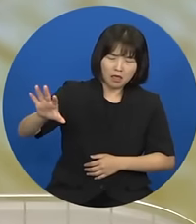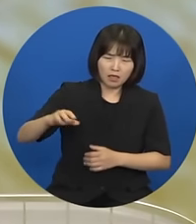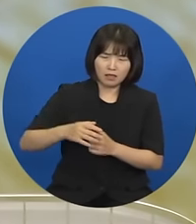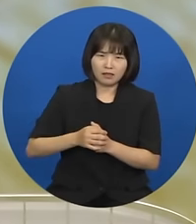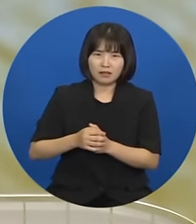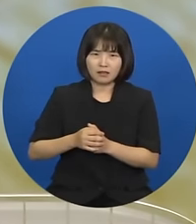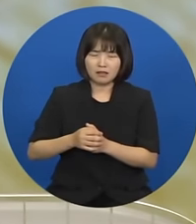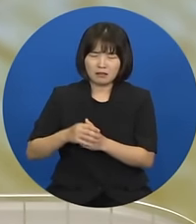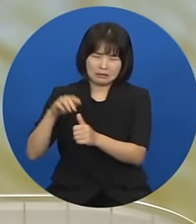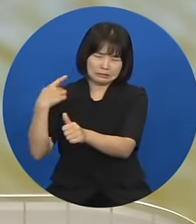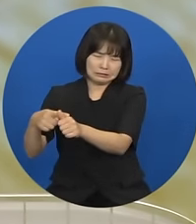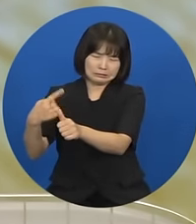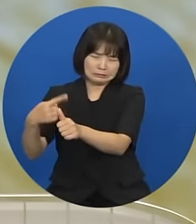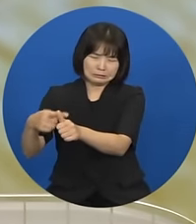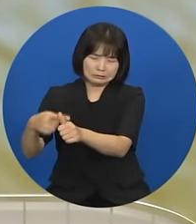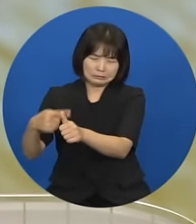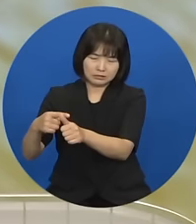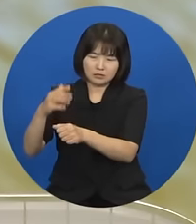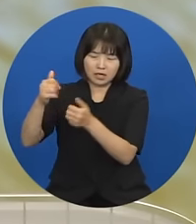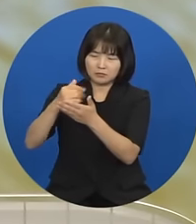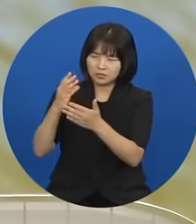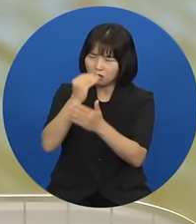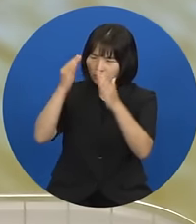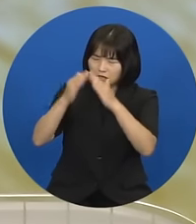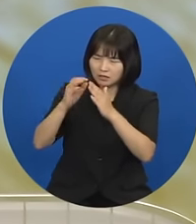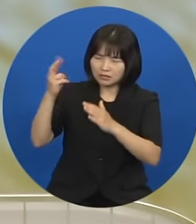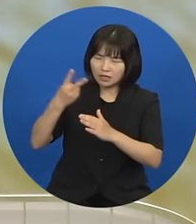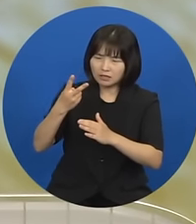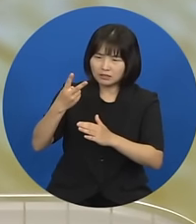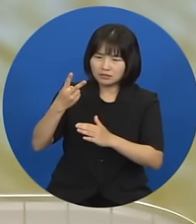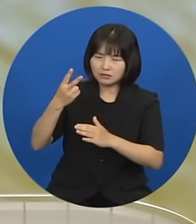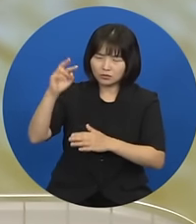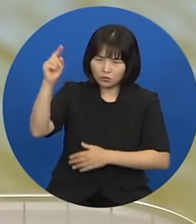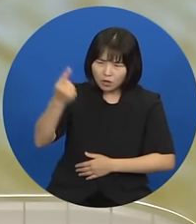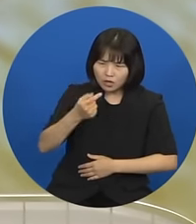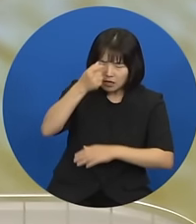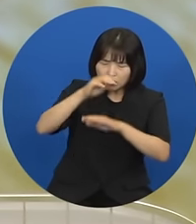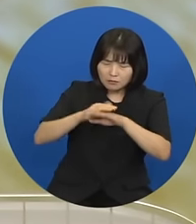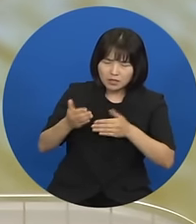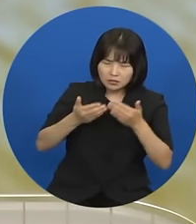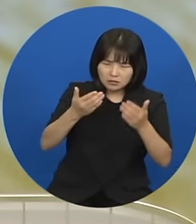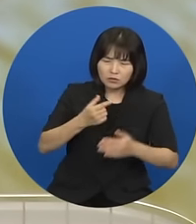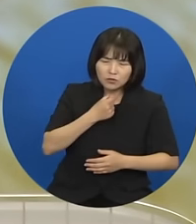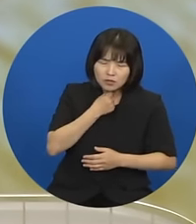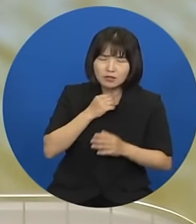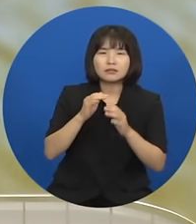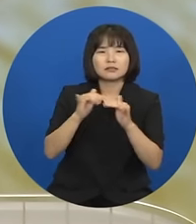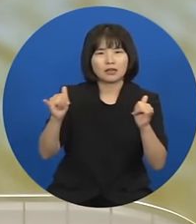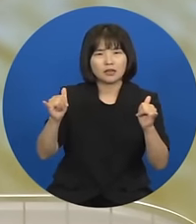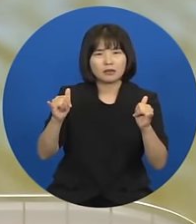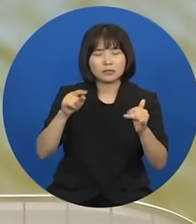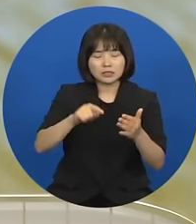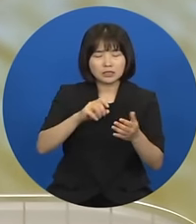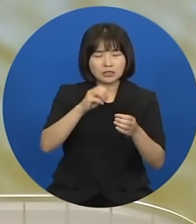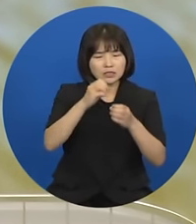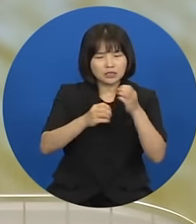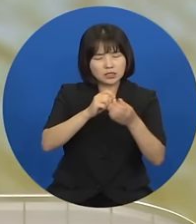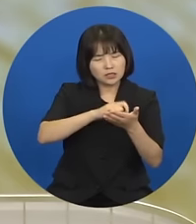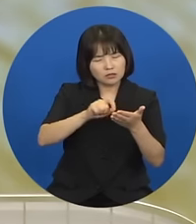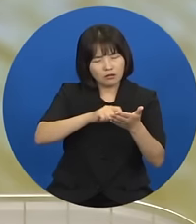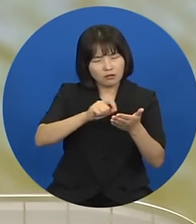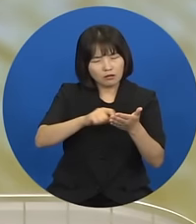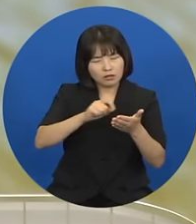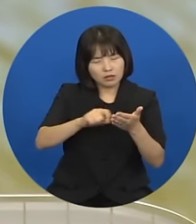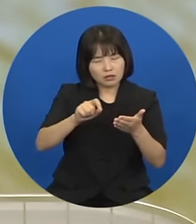당하며 하나님의 성전에 다시 와서 예배드리기 원하는 그러한 사람이 이 시를 썼다고 추측하고